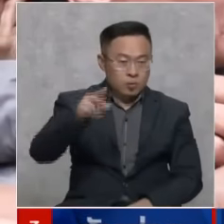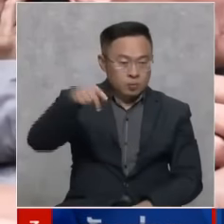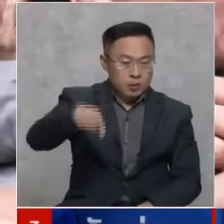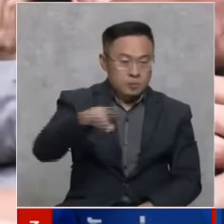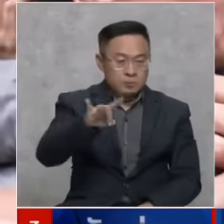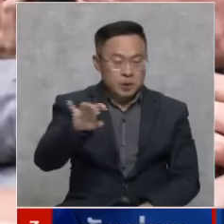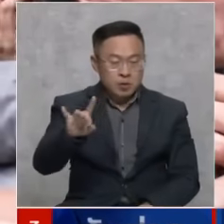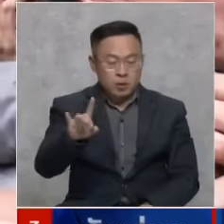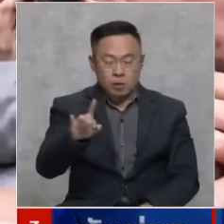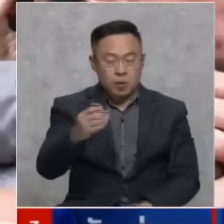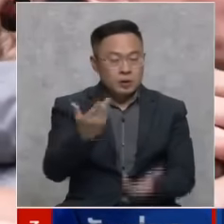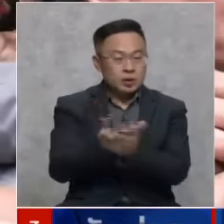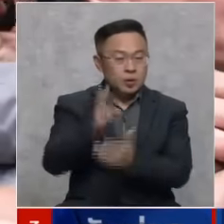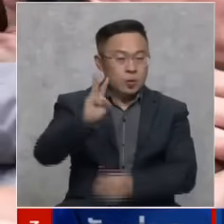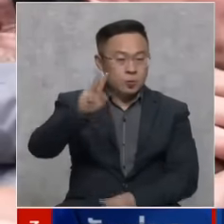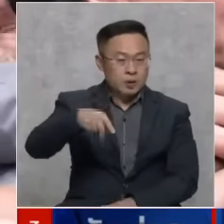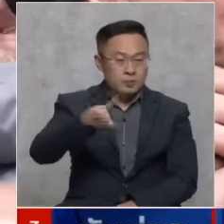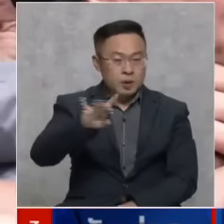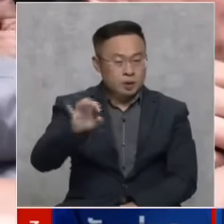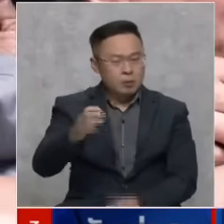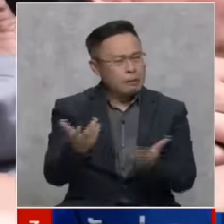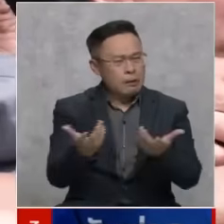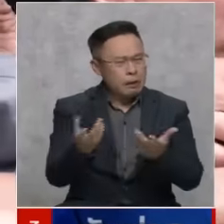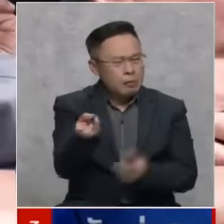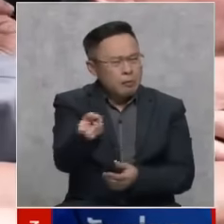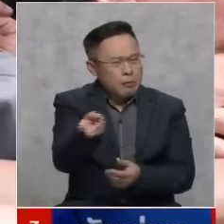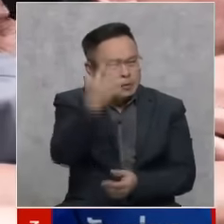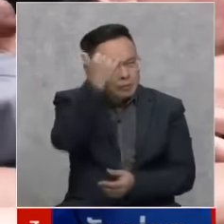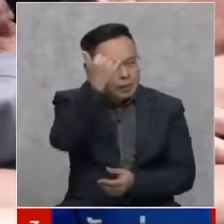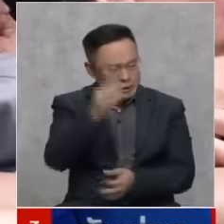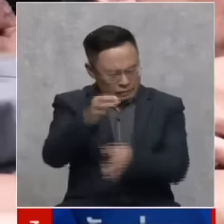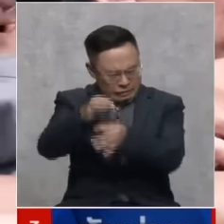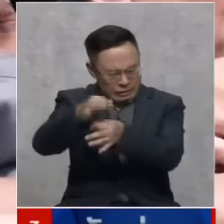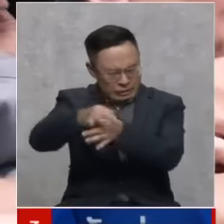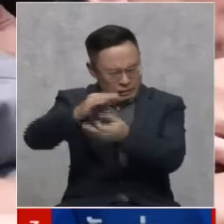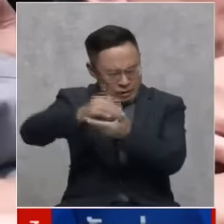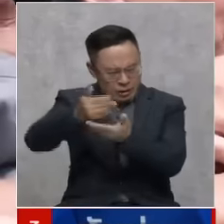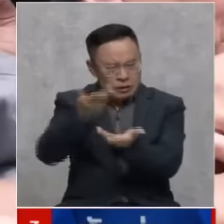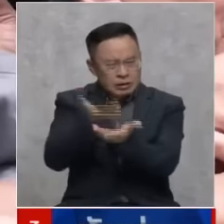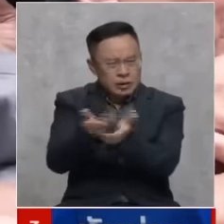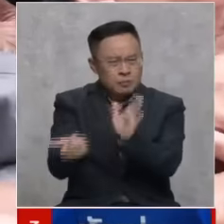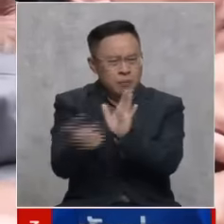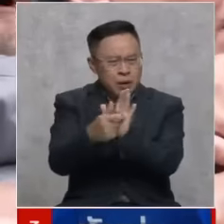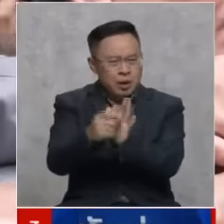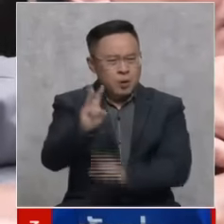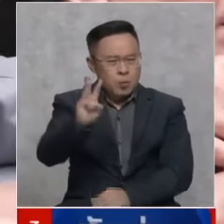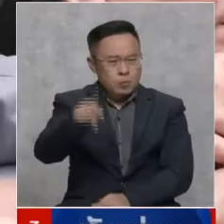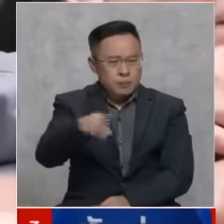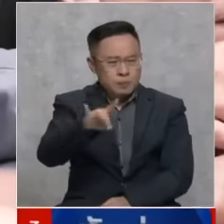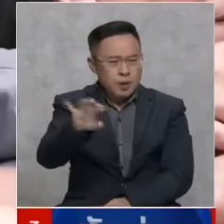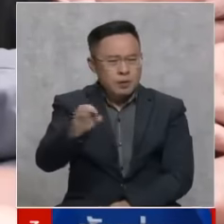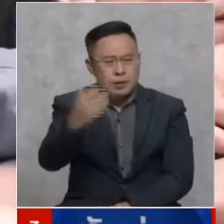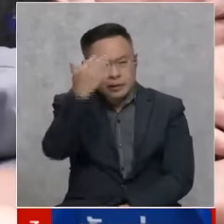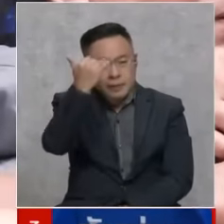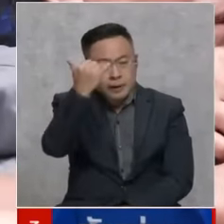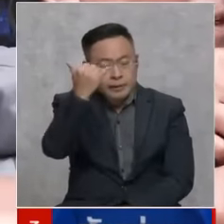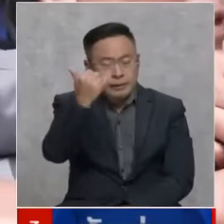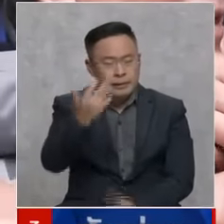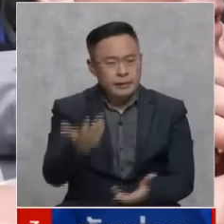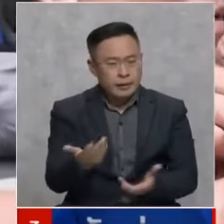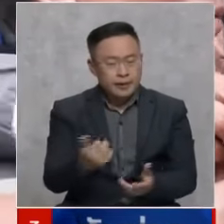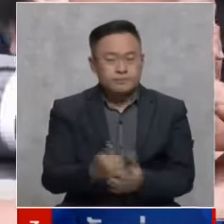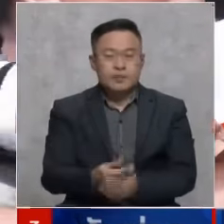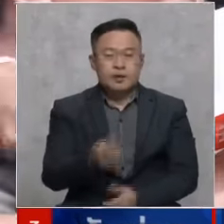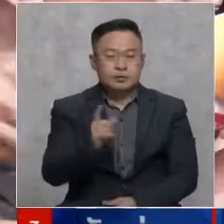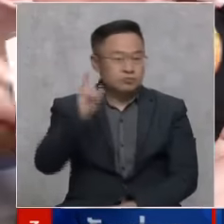ไหมคะล่าสุดคุณผู้ชมเจ้าตัวชี้แจงนะคะคุณมณพรเปิดเผยเลยค่ะตัวเลขที่แจ้งไปกับทางปปช.ว่ามี